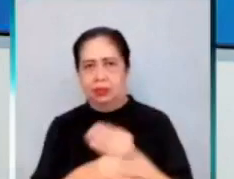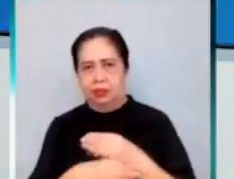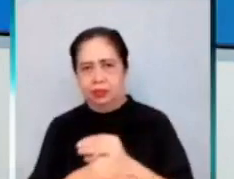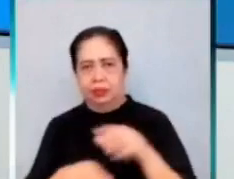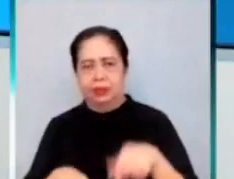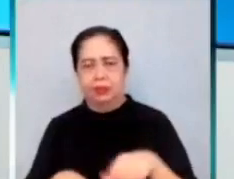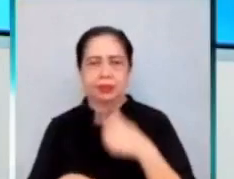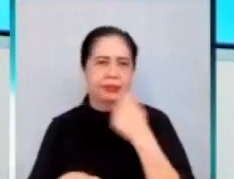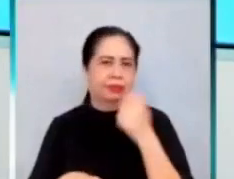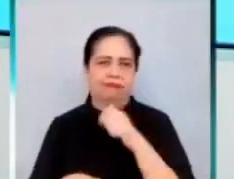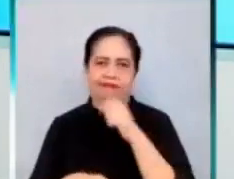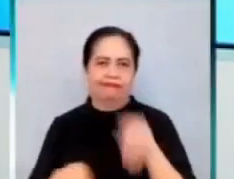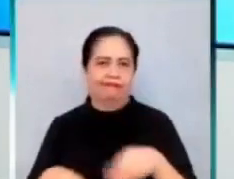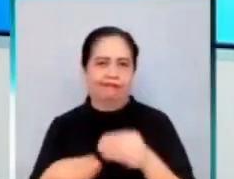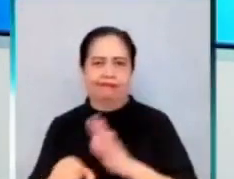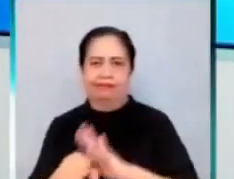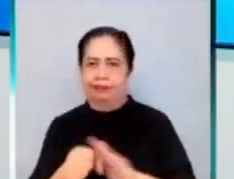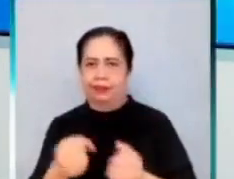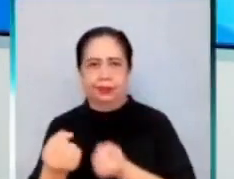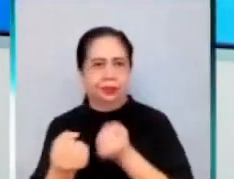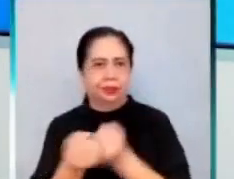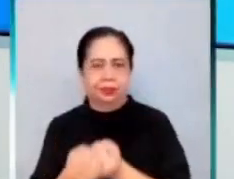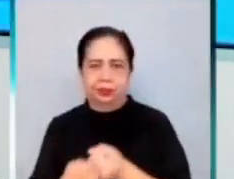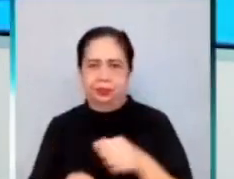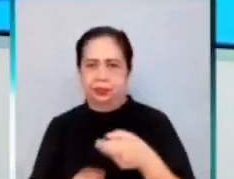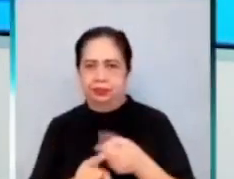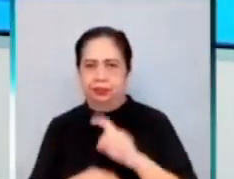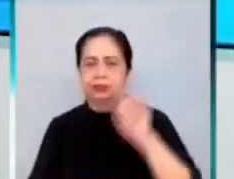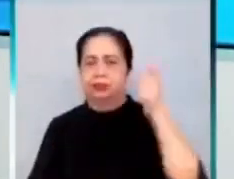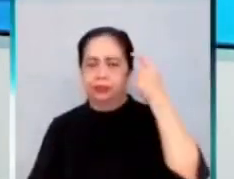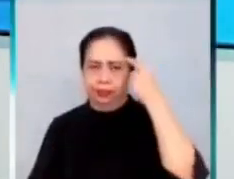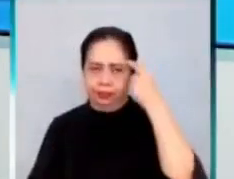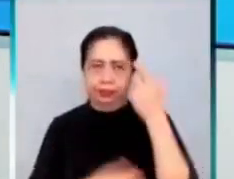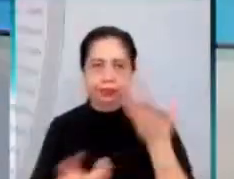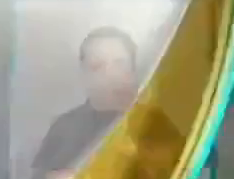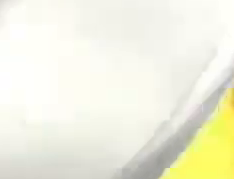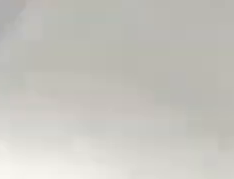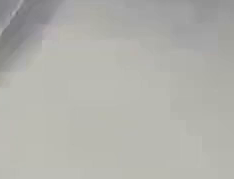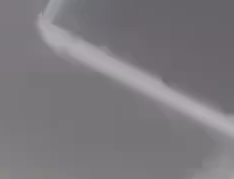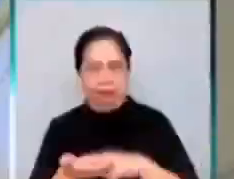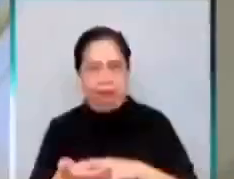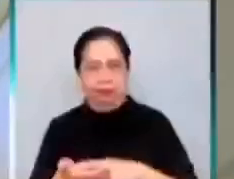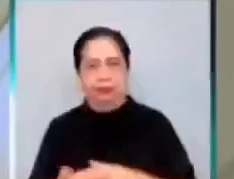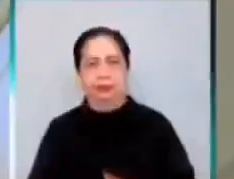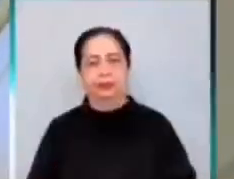raw nabigyan ng sapat na suporta ng gobyerno. Narito po ang aking report.